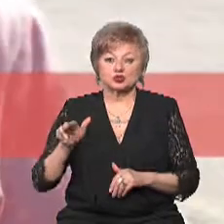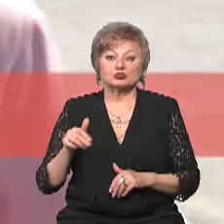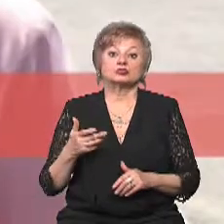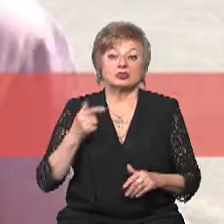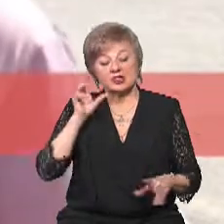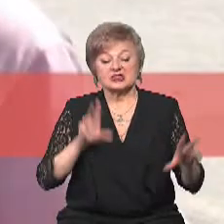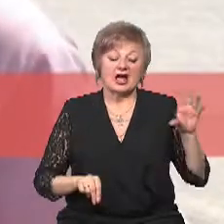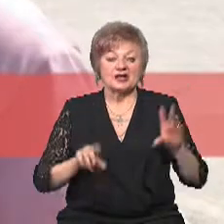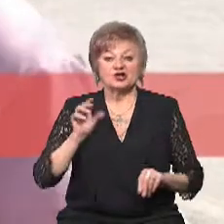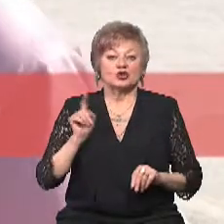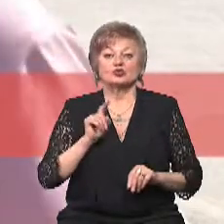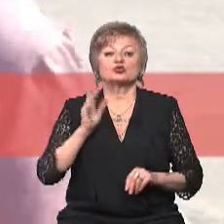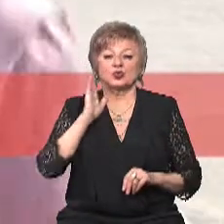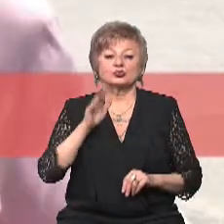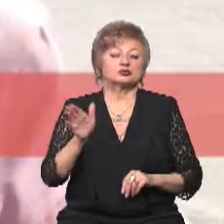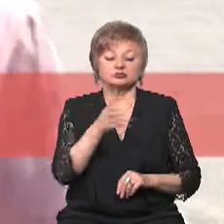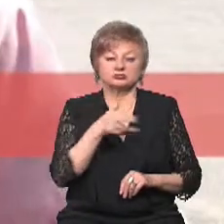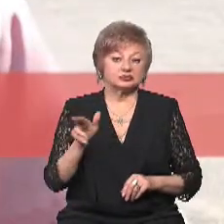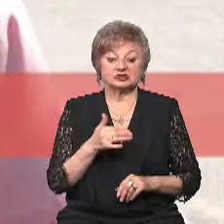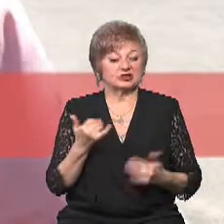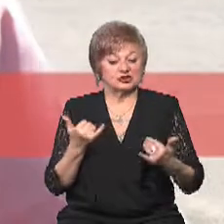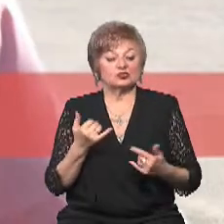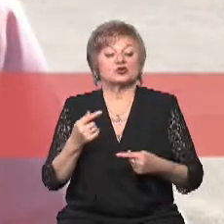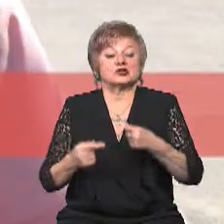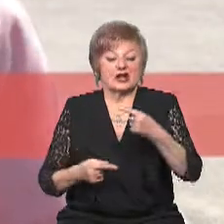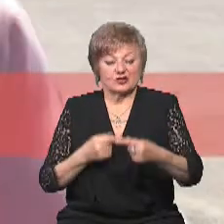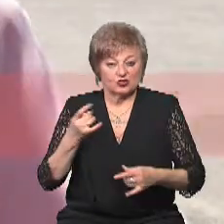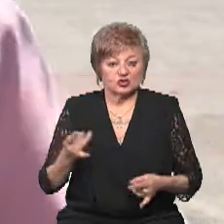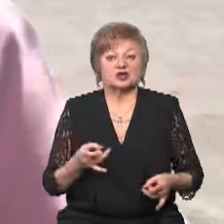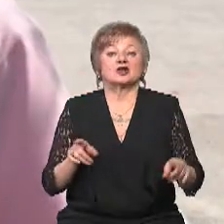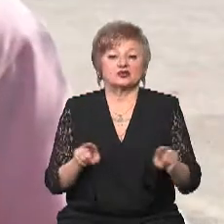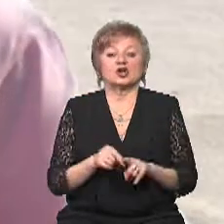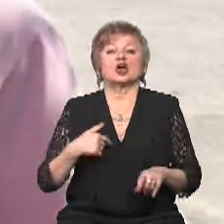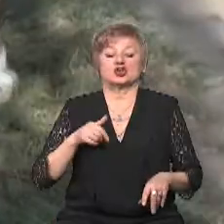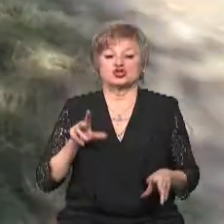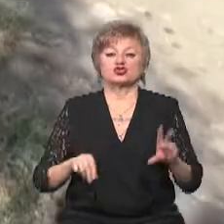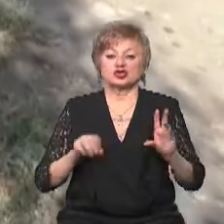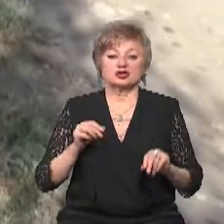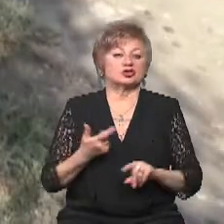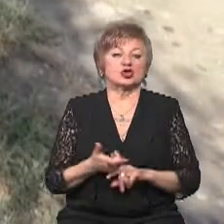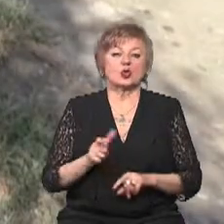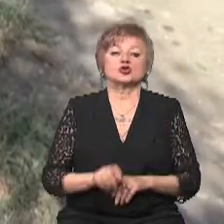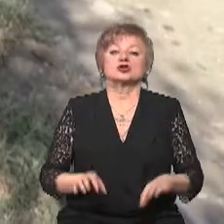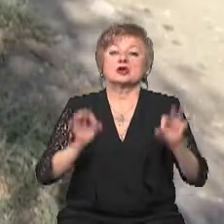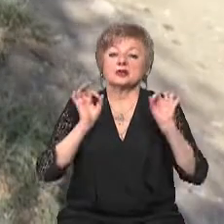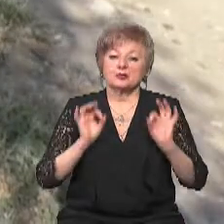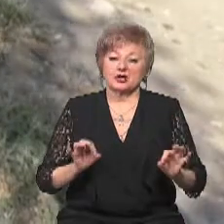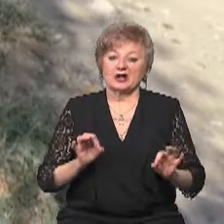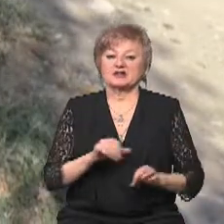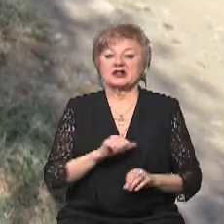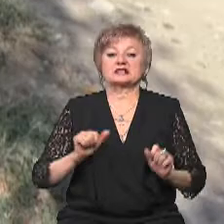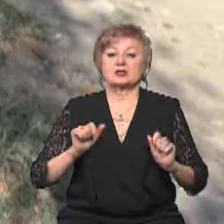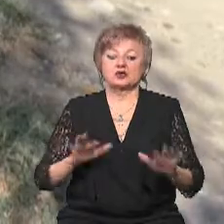Сподіваюся, що буде кому замальовувати, якщо не сьогодні, то іншого разу. Але я вважаю, що це дуже правильно, бо насправді